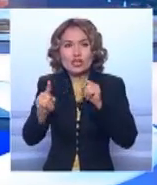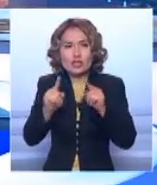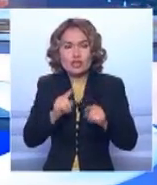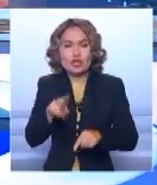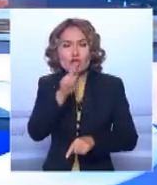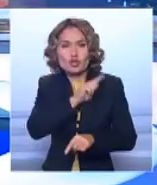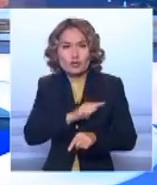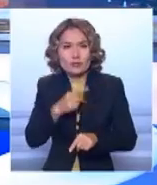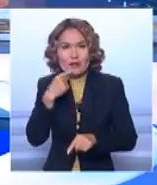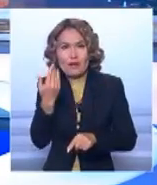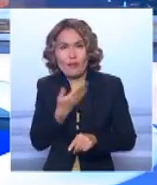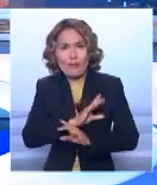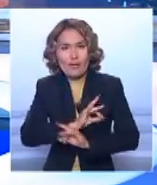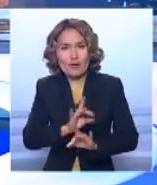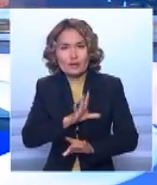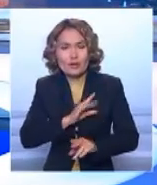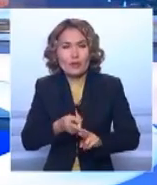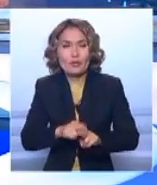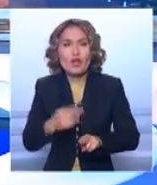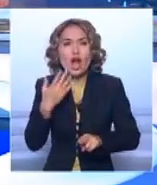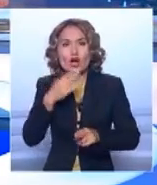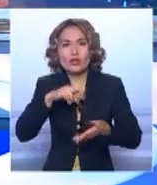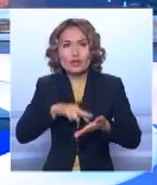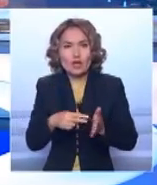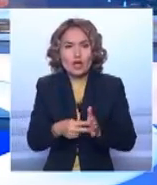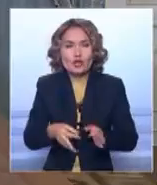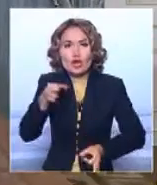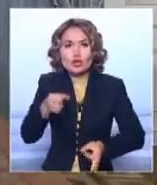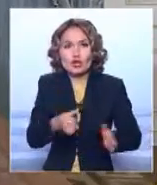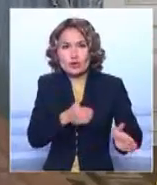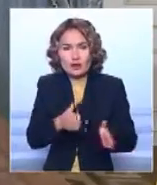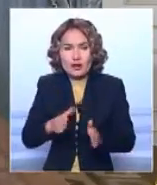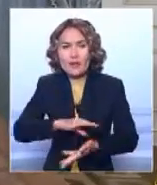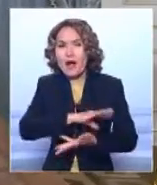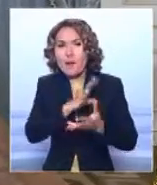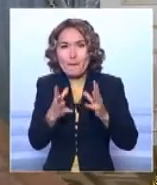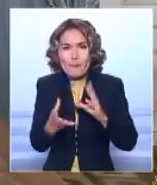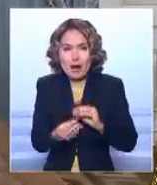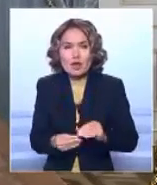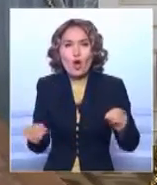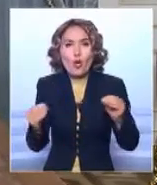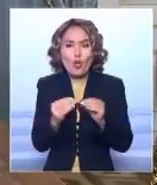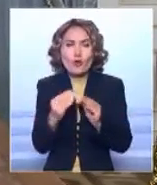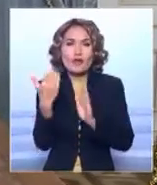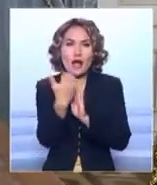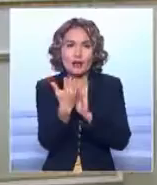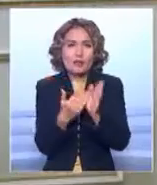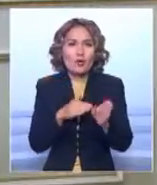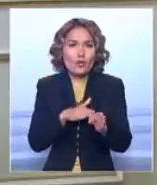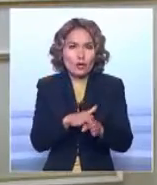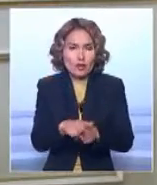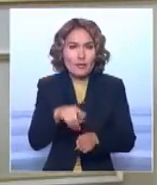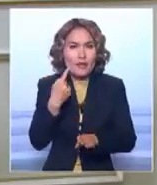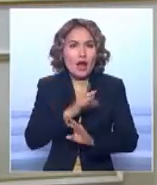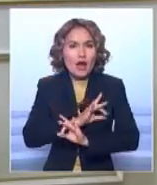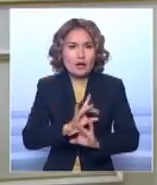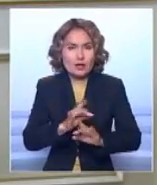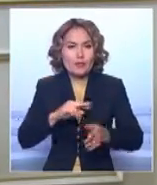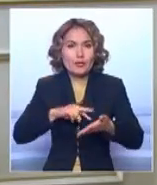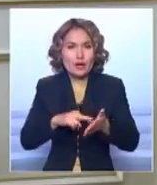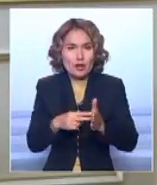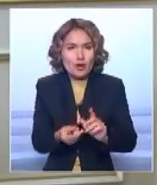талқыланды. Жоғарғы сот төрағасы ұлт жоспарының сот жүйесіне қатысты барлық 10 қадамы орындалғанын айтты. Ұлт жоспарында көзделген